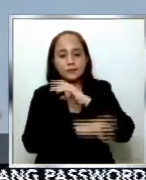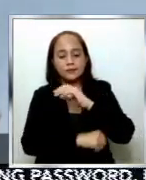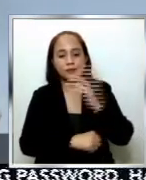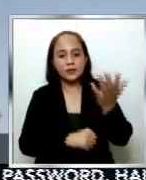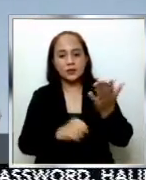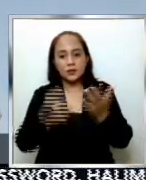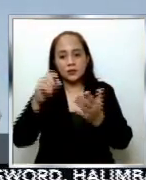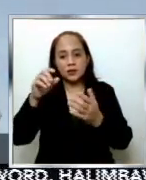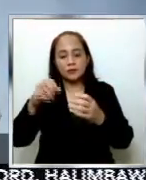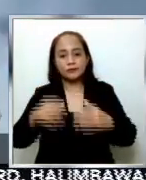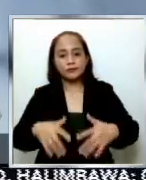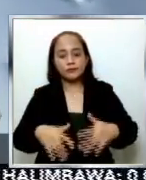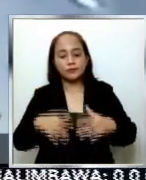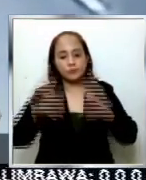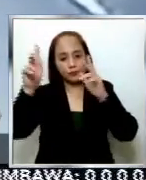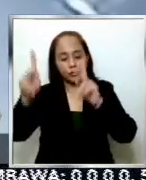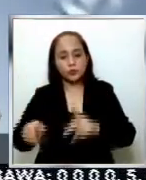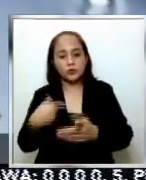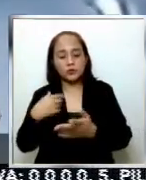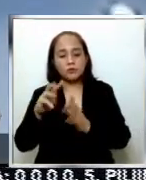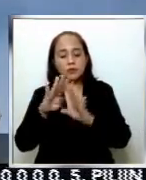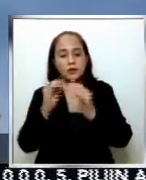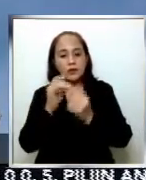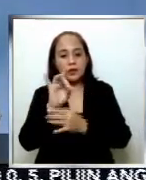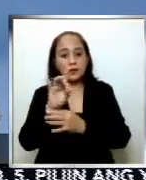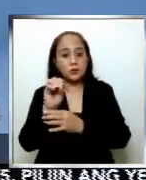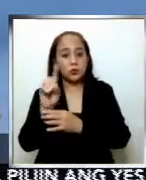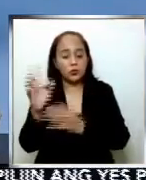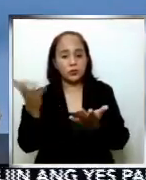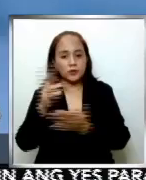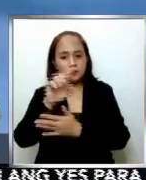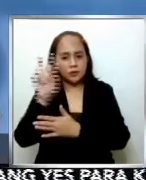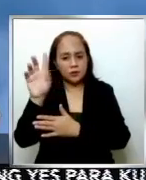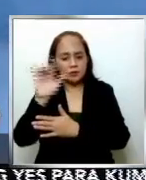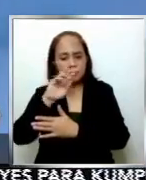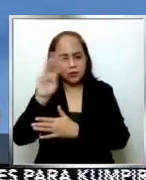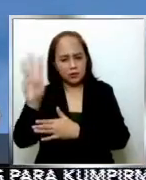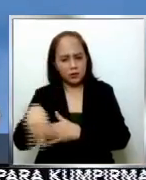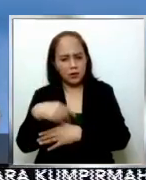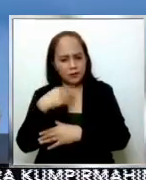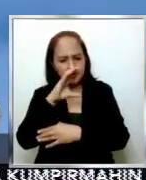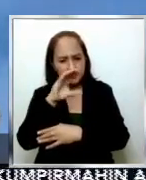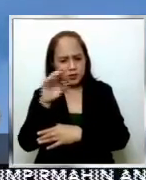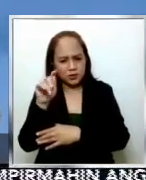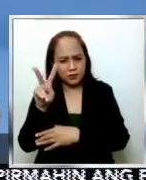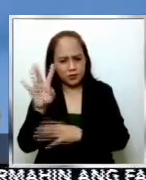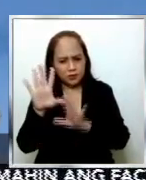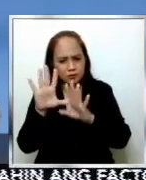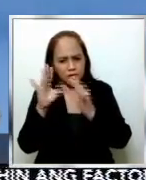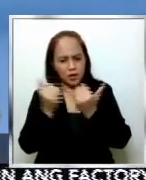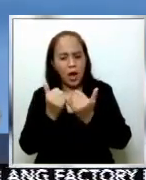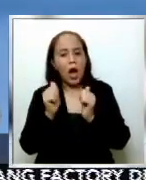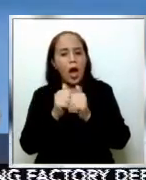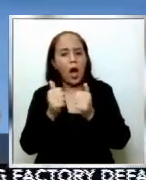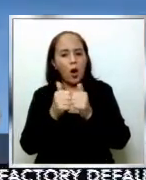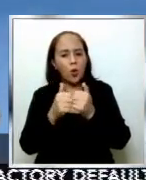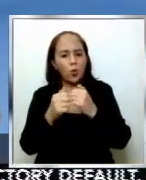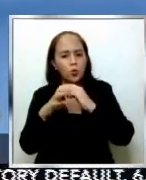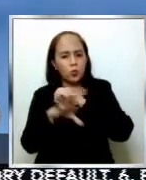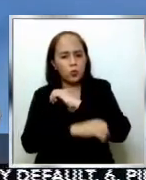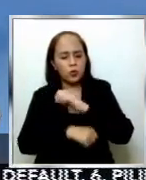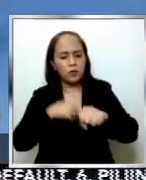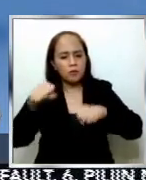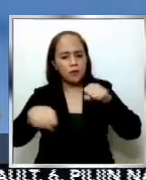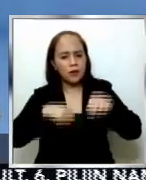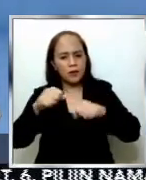residente sa barangay 801 sa Maynila. Nakita pa sa CCTV ng barangay kung paano kinuha ang bike at sabay-sabay